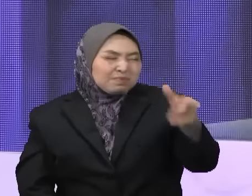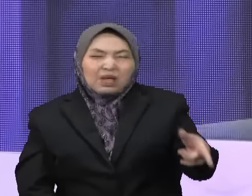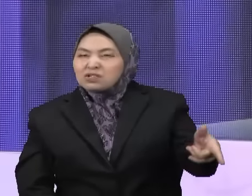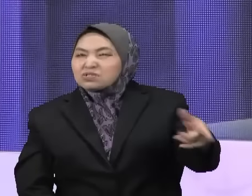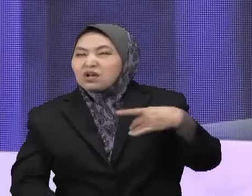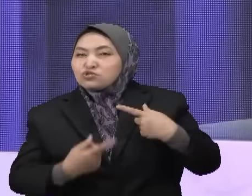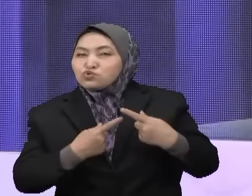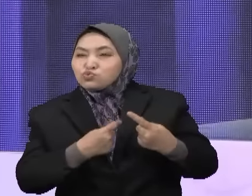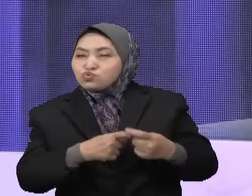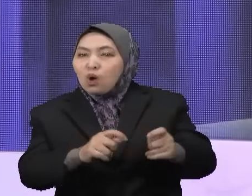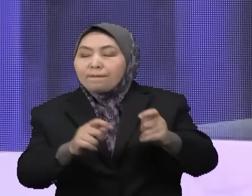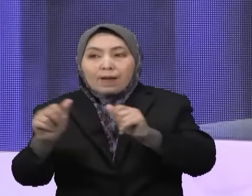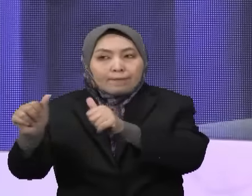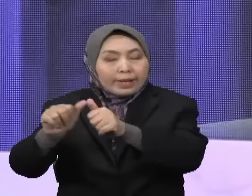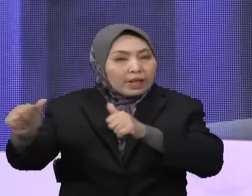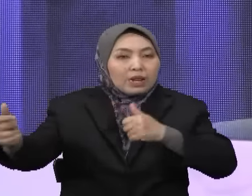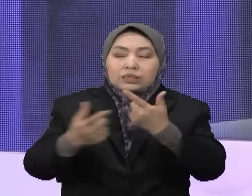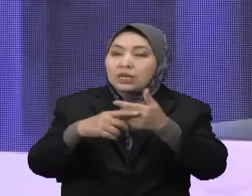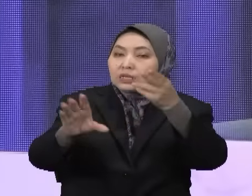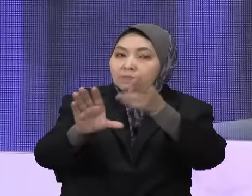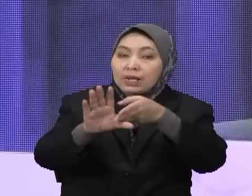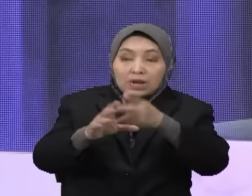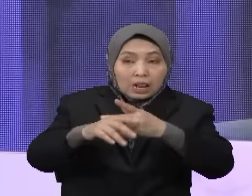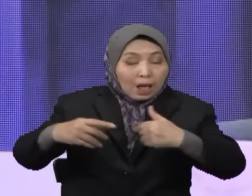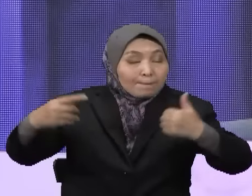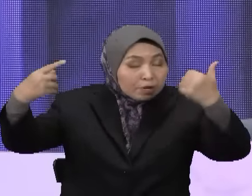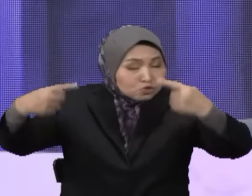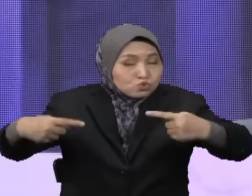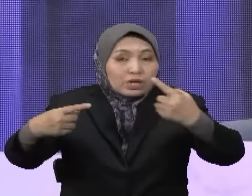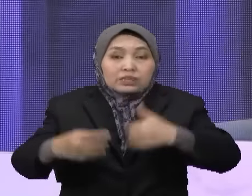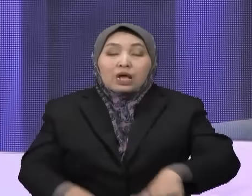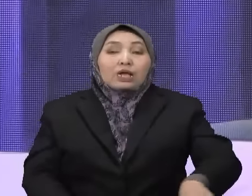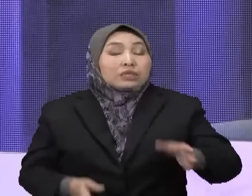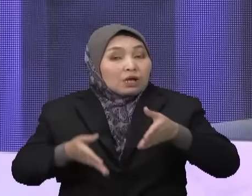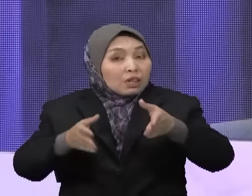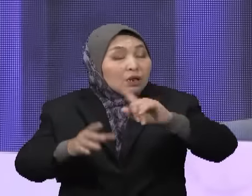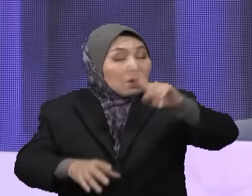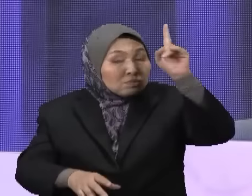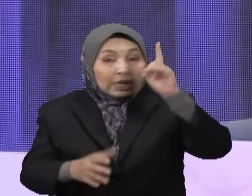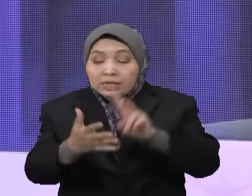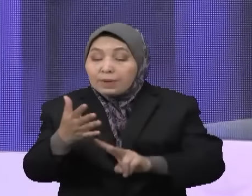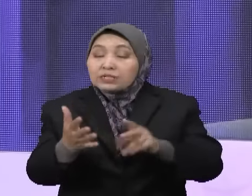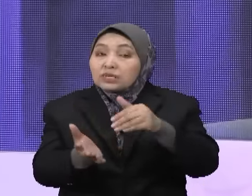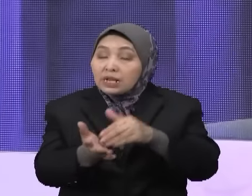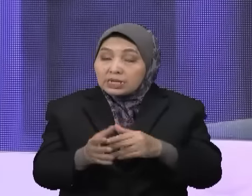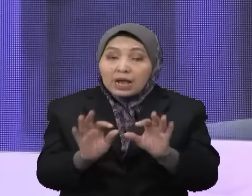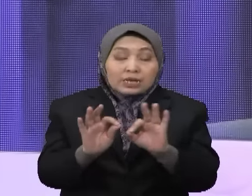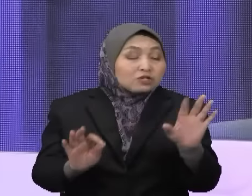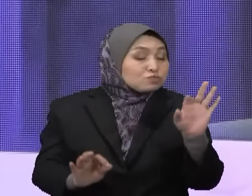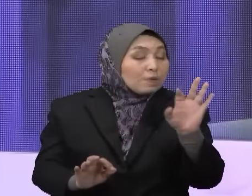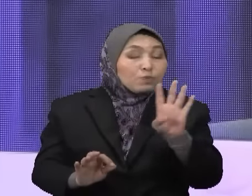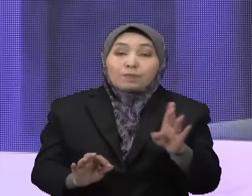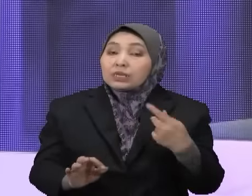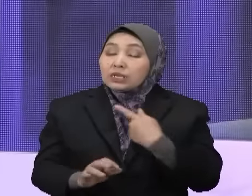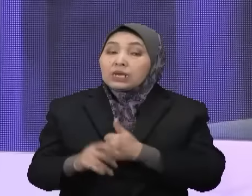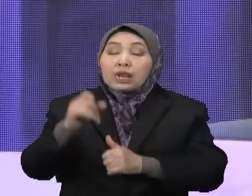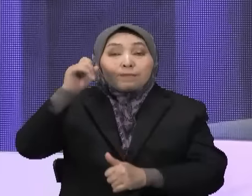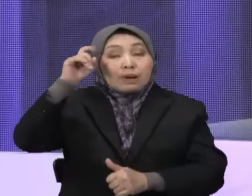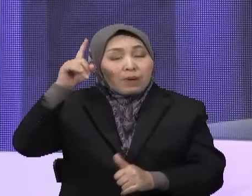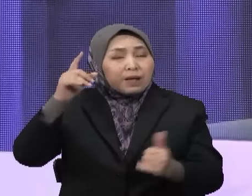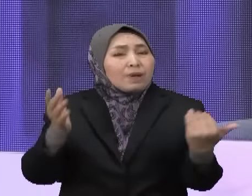mengelak daripada terlibat dalam perjuangan fi sabilillah. Kita baca sekali lagi ayat yang ke-94 untuk kita memahami